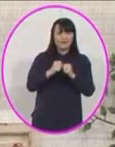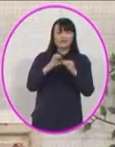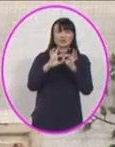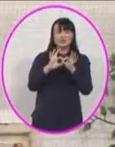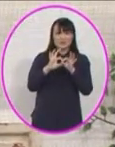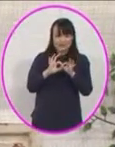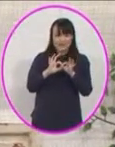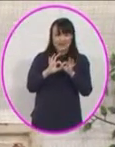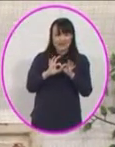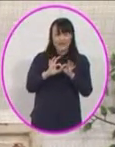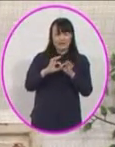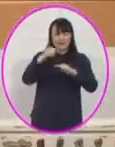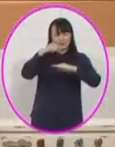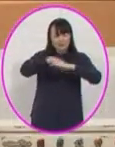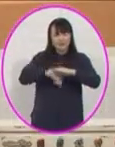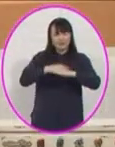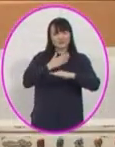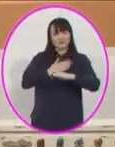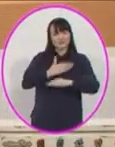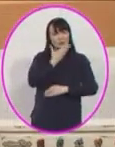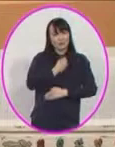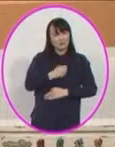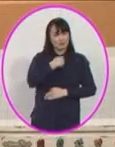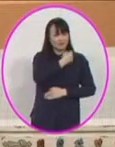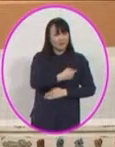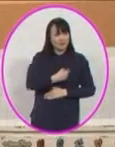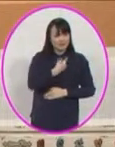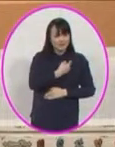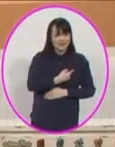から条例を制定いたしました